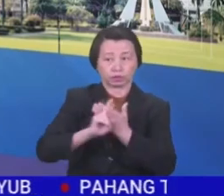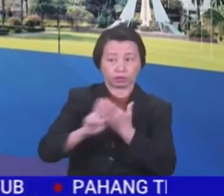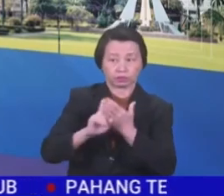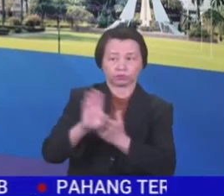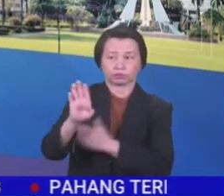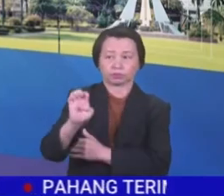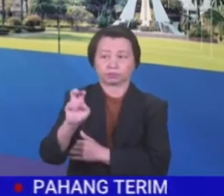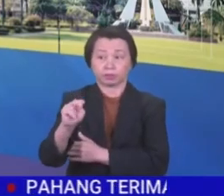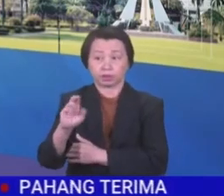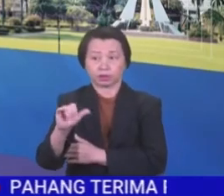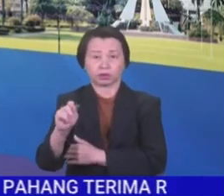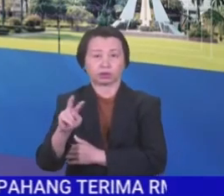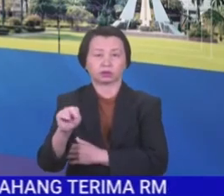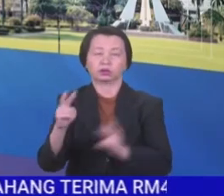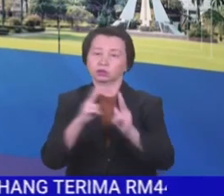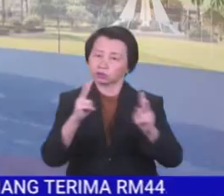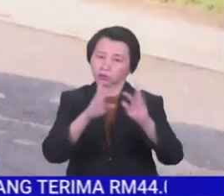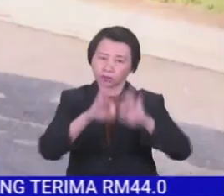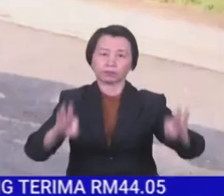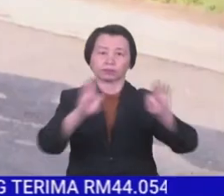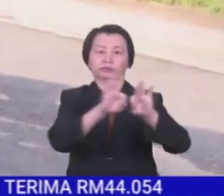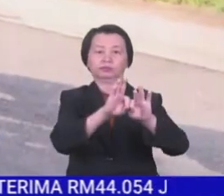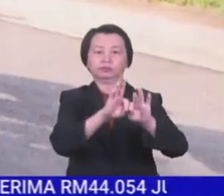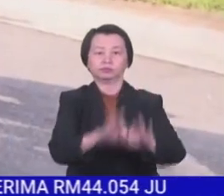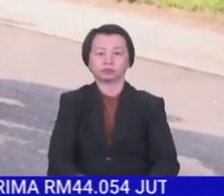bencana adalah amat penting.